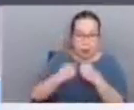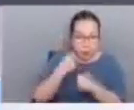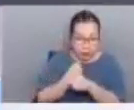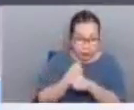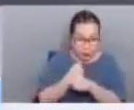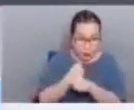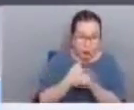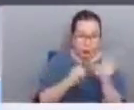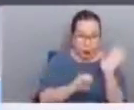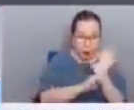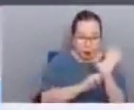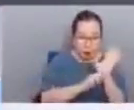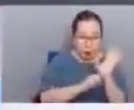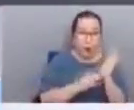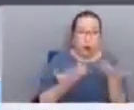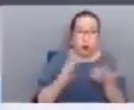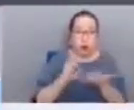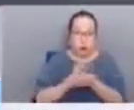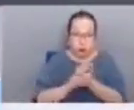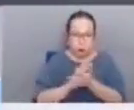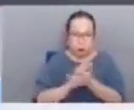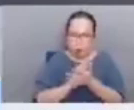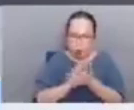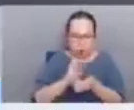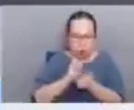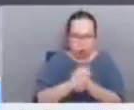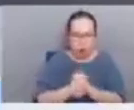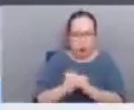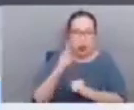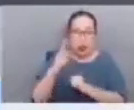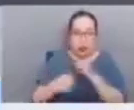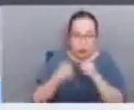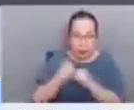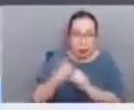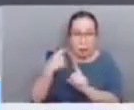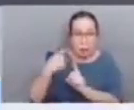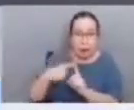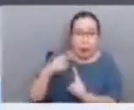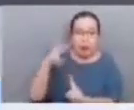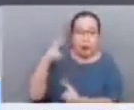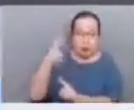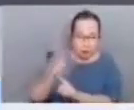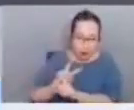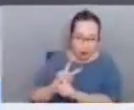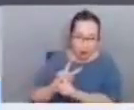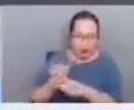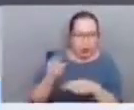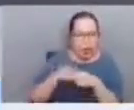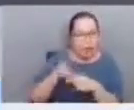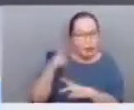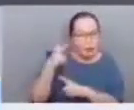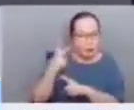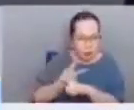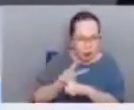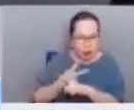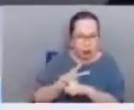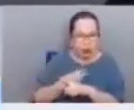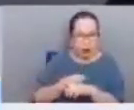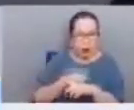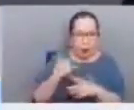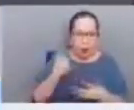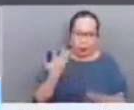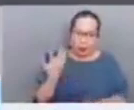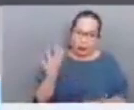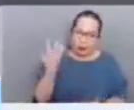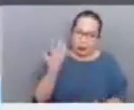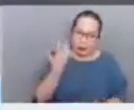there is some migration from private schools going to public schools, no? Naawa kami sa mga private